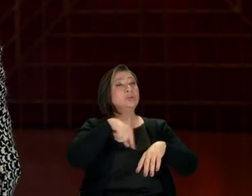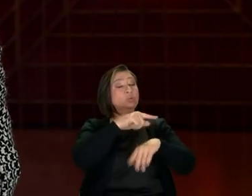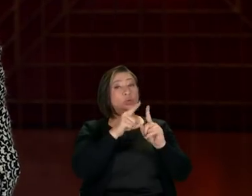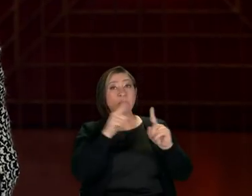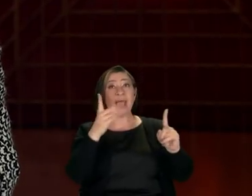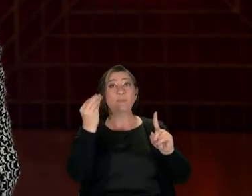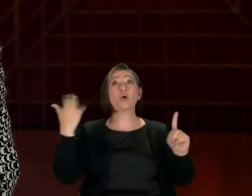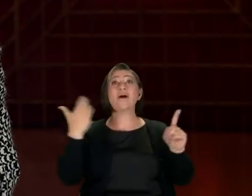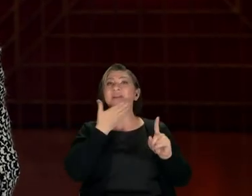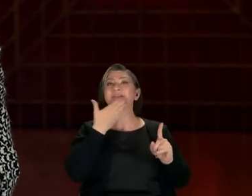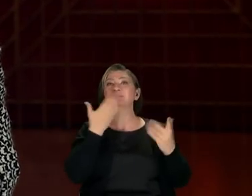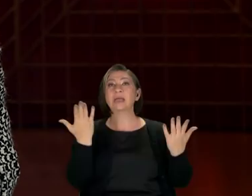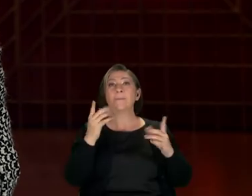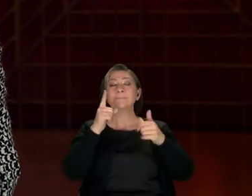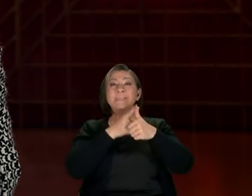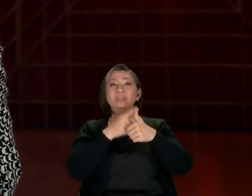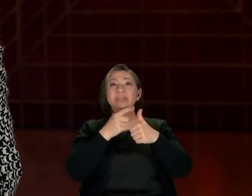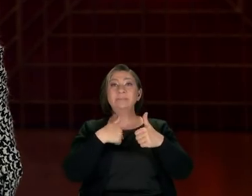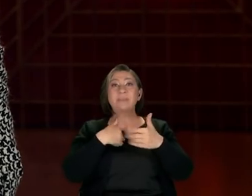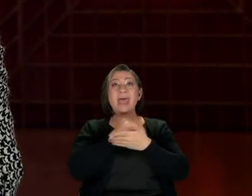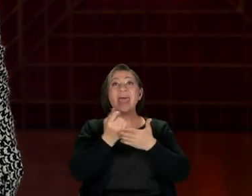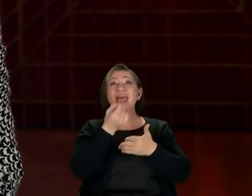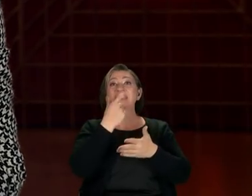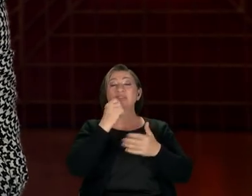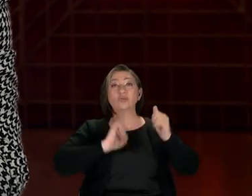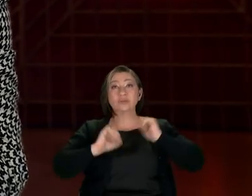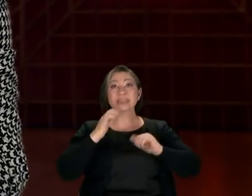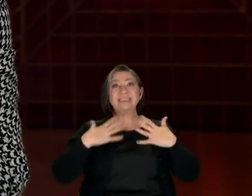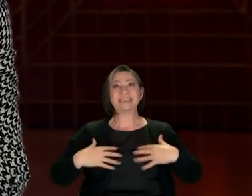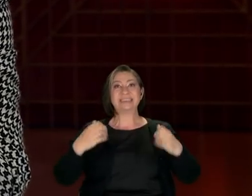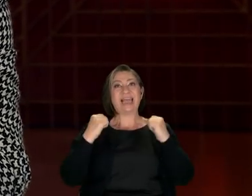büyük avantajımız şu. Birincisi şöyle, bizim eczacılık fakültemiz ve